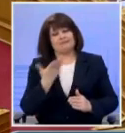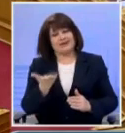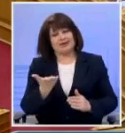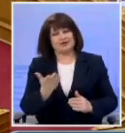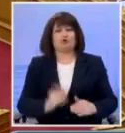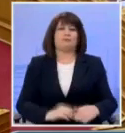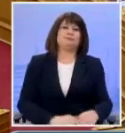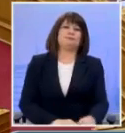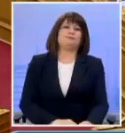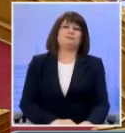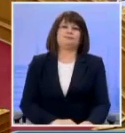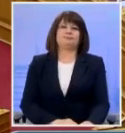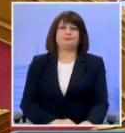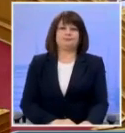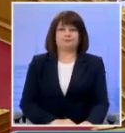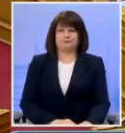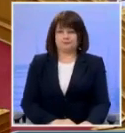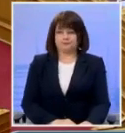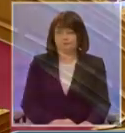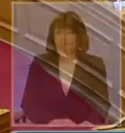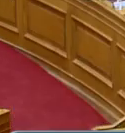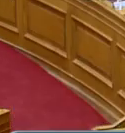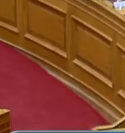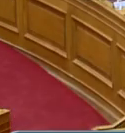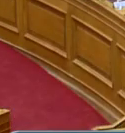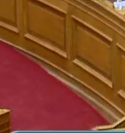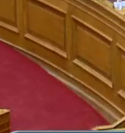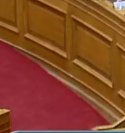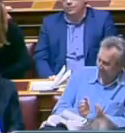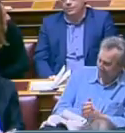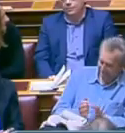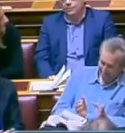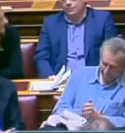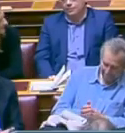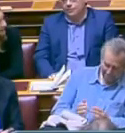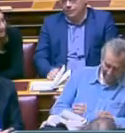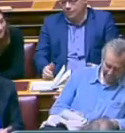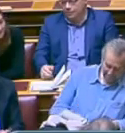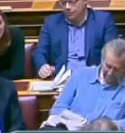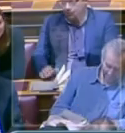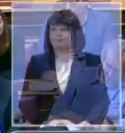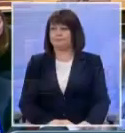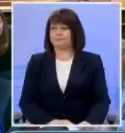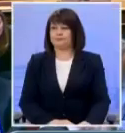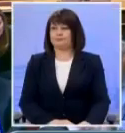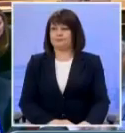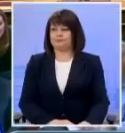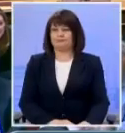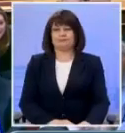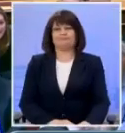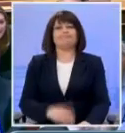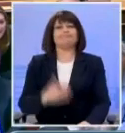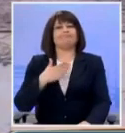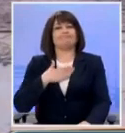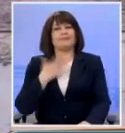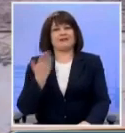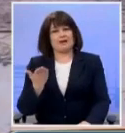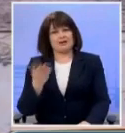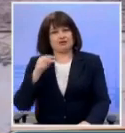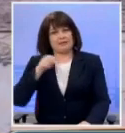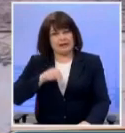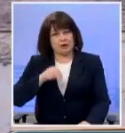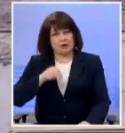ευχαριστώ. Σας ευχαριστούμε κύριε Νικολόπουλε. Το λόγο έχει ο Πρωθυπουργός.